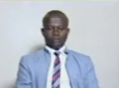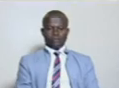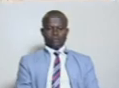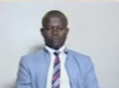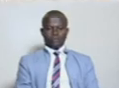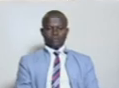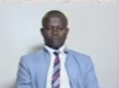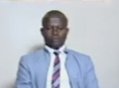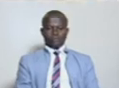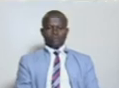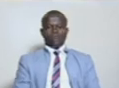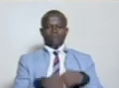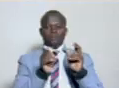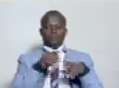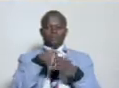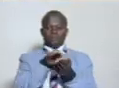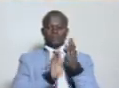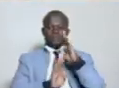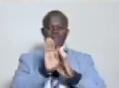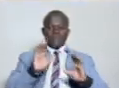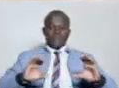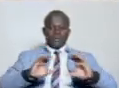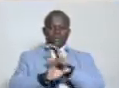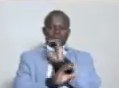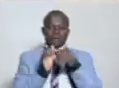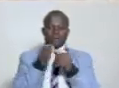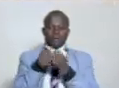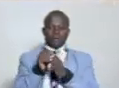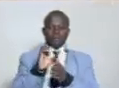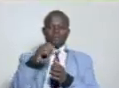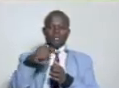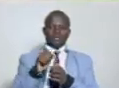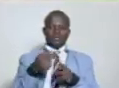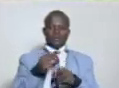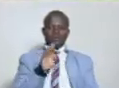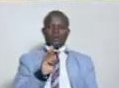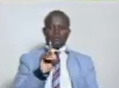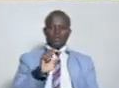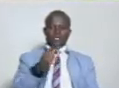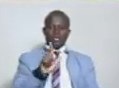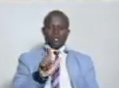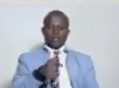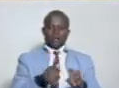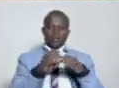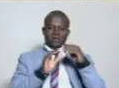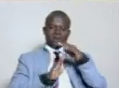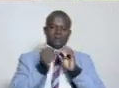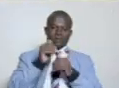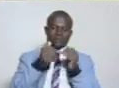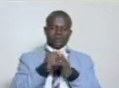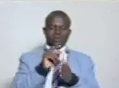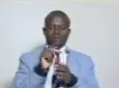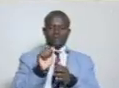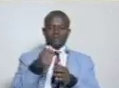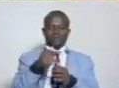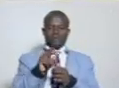autres. Hasanzweho banki y'iterambere ihuriweho n'ibihugu bigize umuryango wa CEPGL izwi nka BDGL. Gusa umuyobozi mukuru wayo Ntaganda